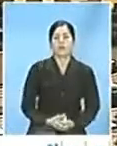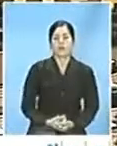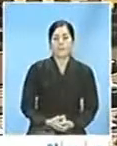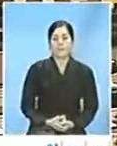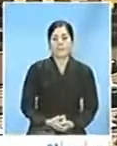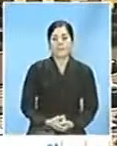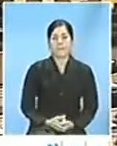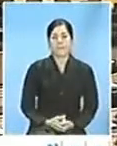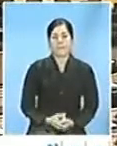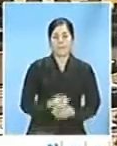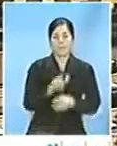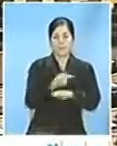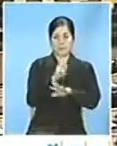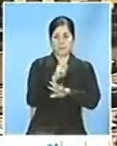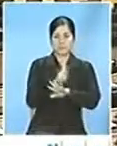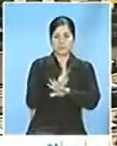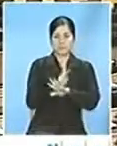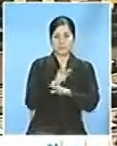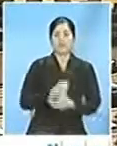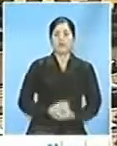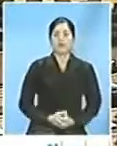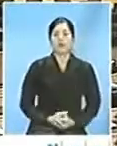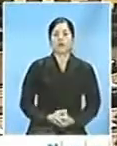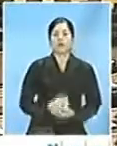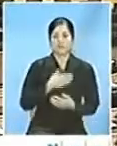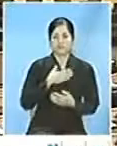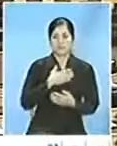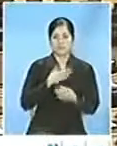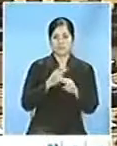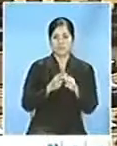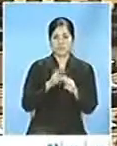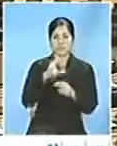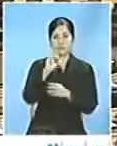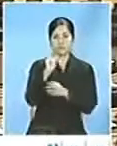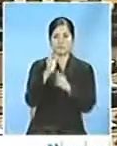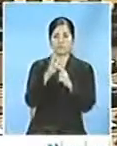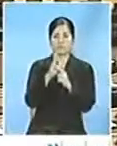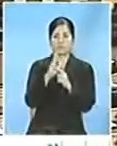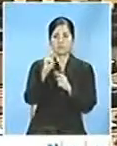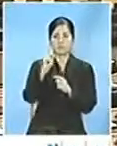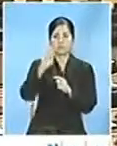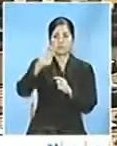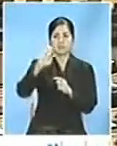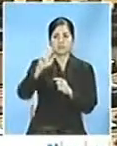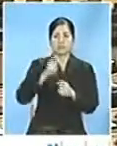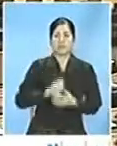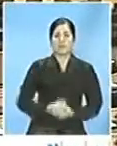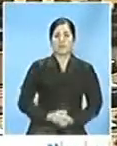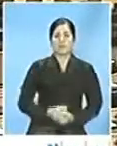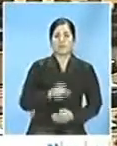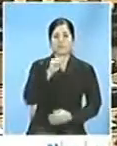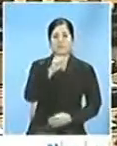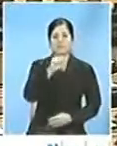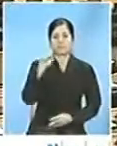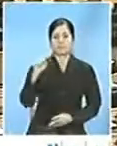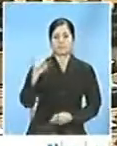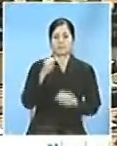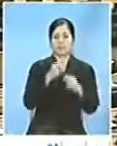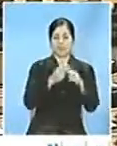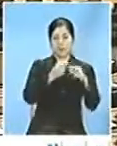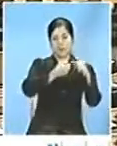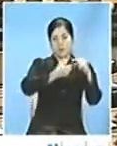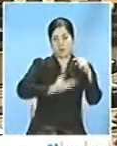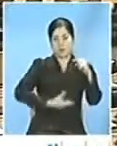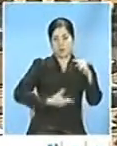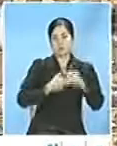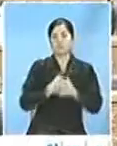กราบเรียนท่านประธานที่เคารพกระผมชำนิสัตย์ดีเศษสมาชิกสภาผู้แทนราษฎรแบบบัญชีราย